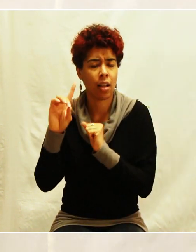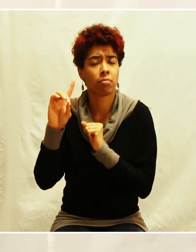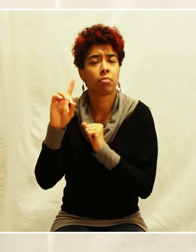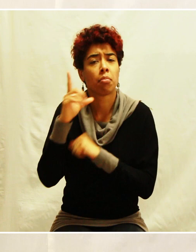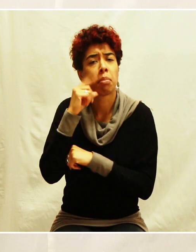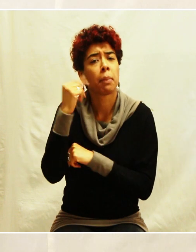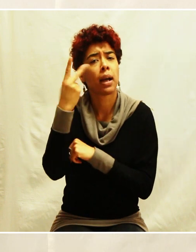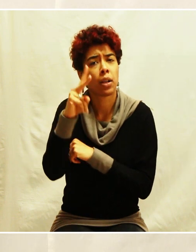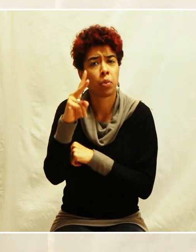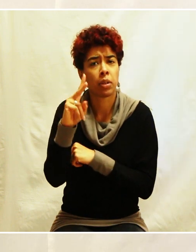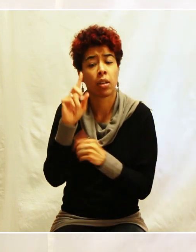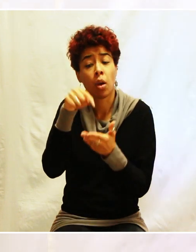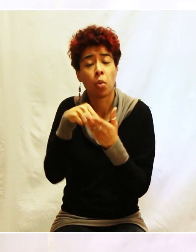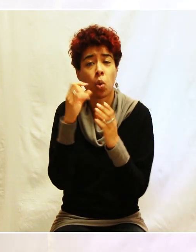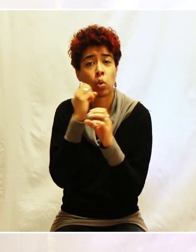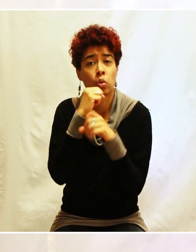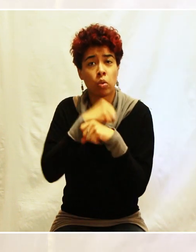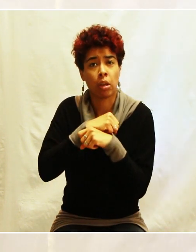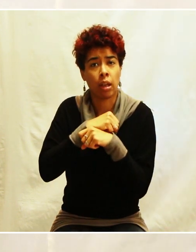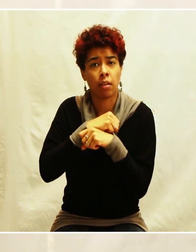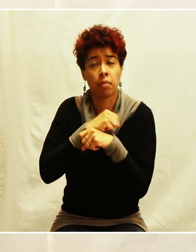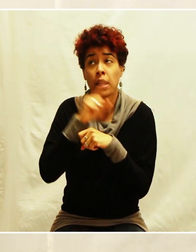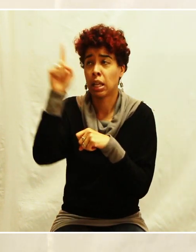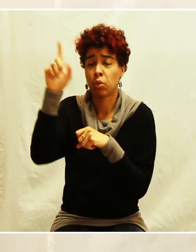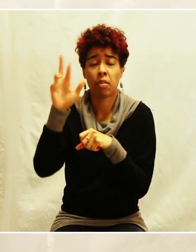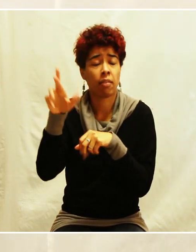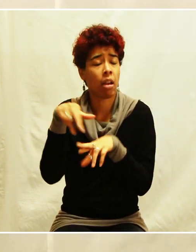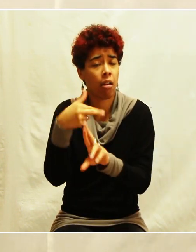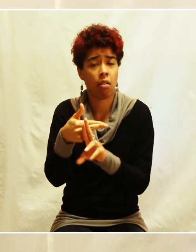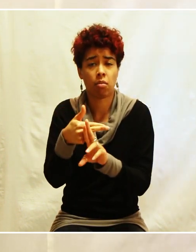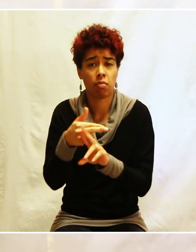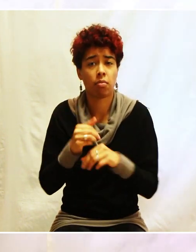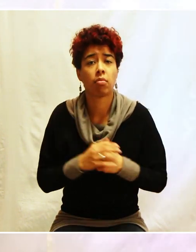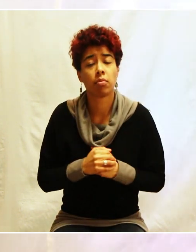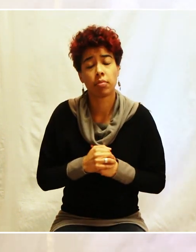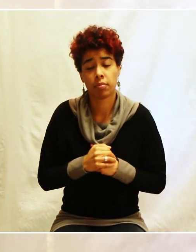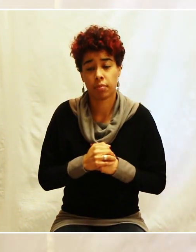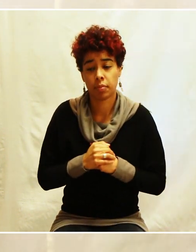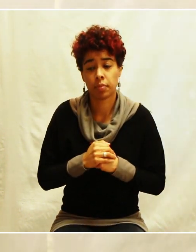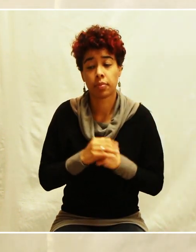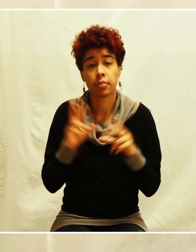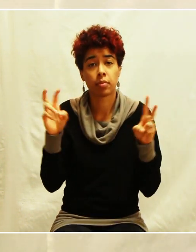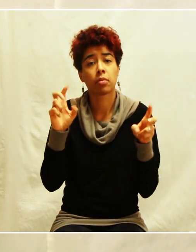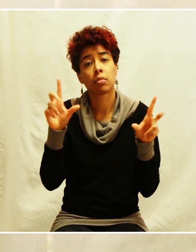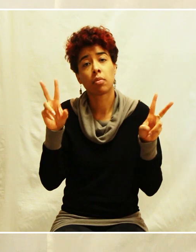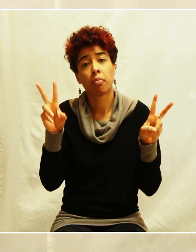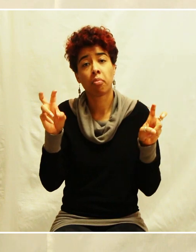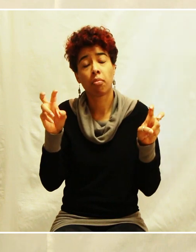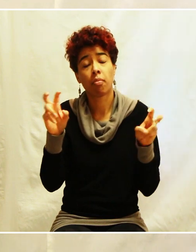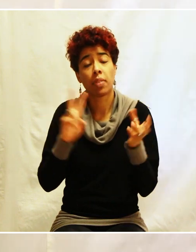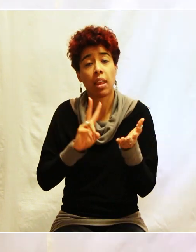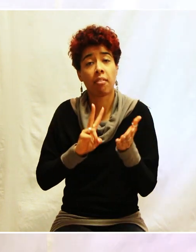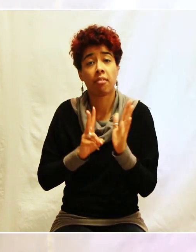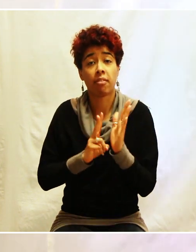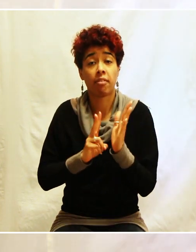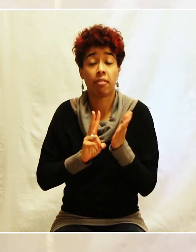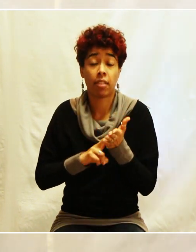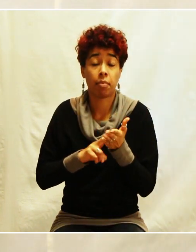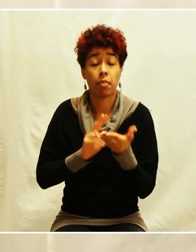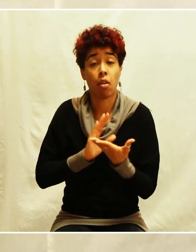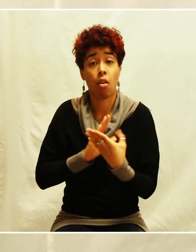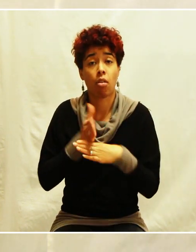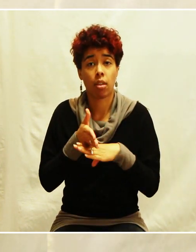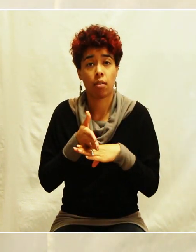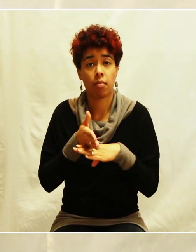ton Père qui voit dans le secret te le rendra. Amen. » Le verbe « entrer », c'est en clair, le Père